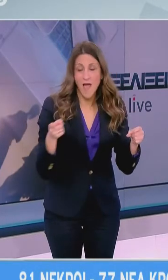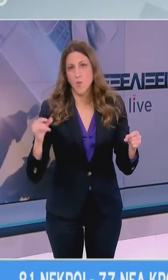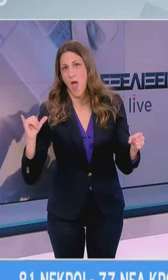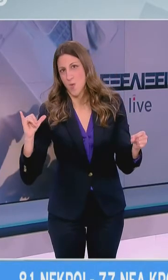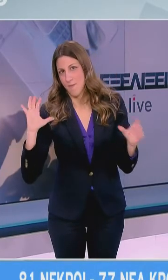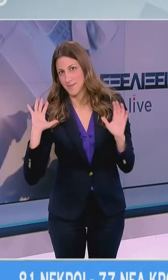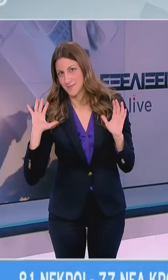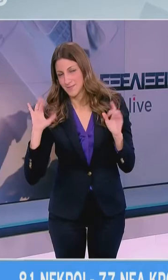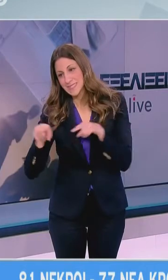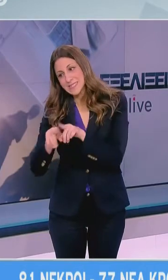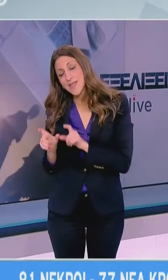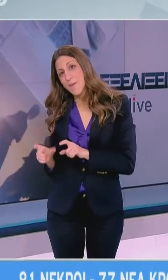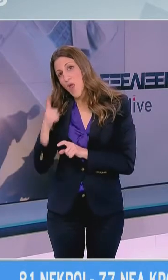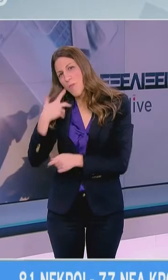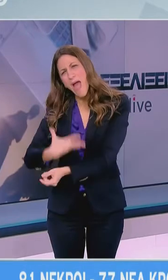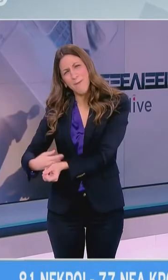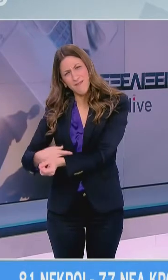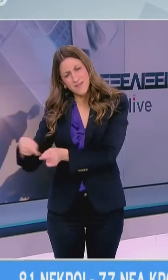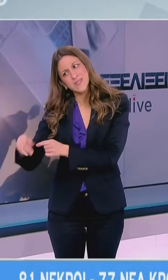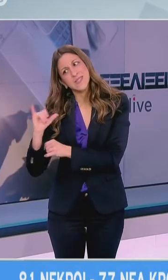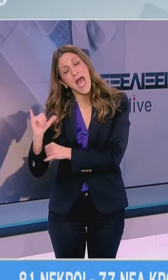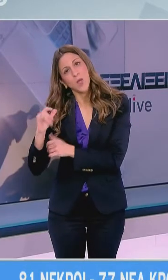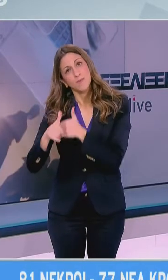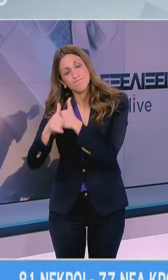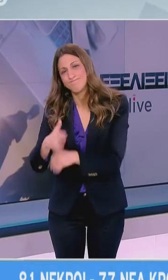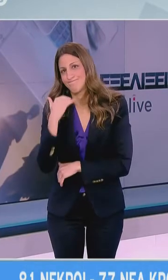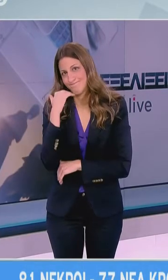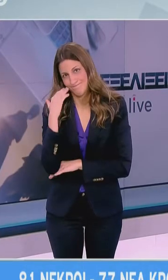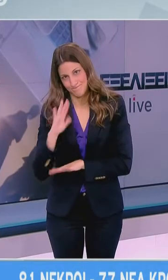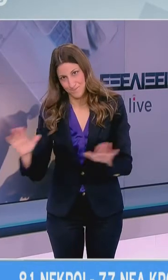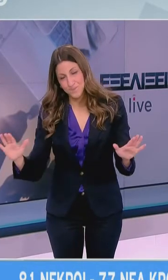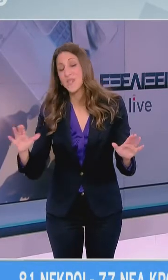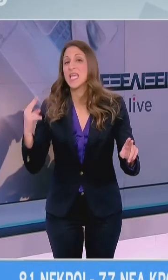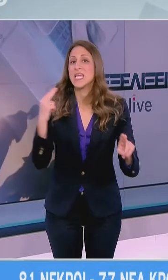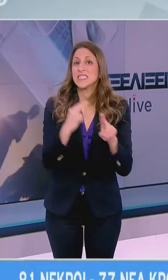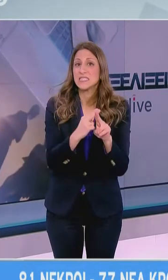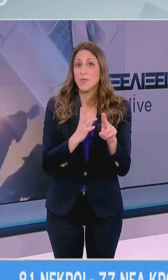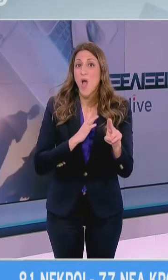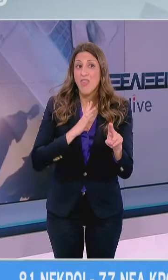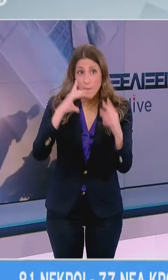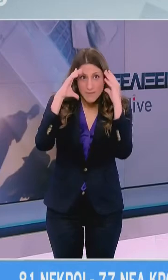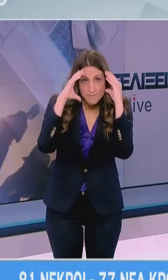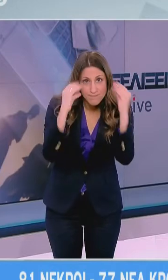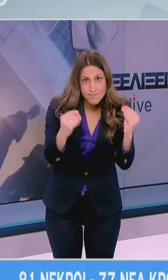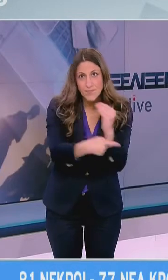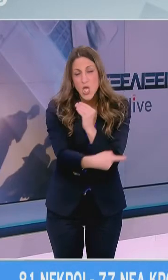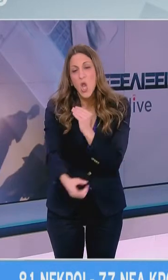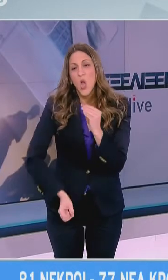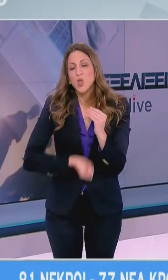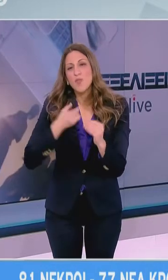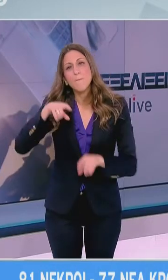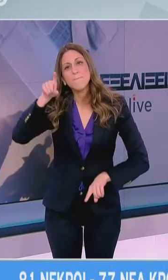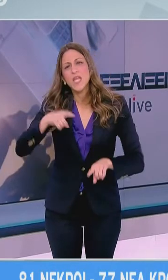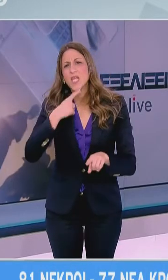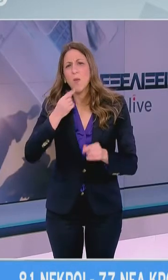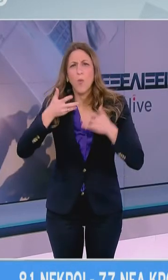και σε μέτρα αποφόρτισης του περιορισμού. Θεωρώ ότι είναι πολύ σημαντικό να το κατανοήσει ο κόσμος, γιατί έχω την αίσθηση ότι κάποιοι